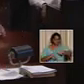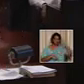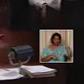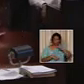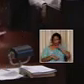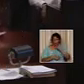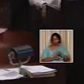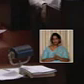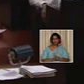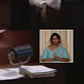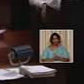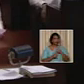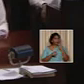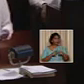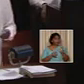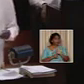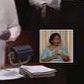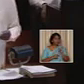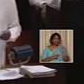අනිවාර්යයෙන්ම. ඒ විතරක් නෙවෙයි